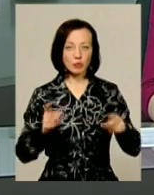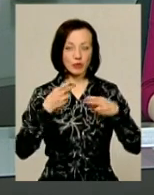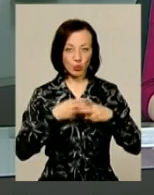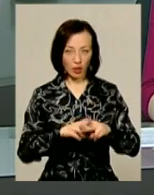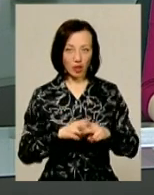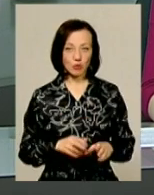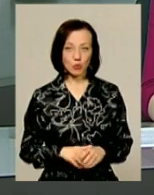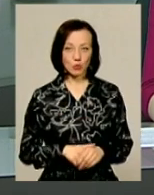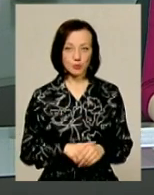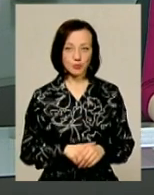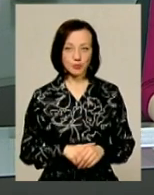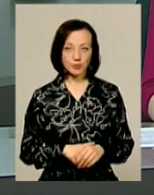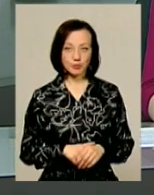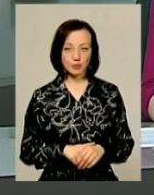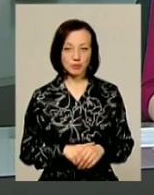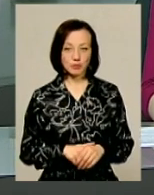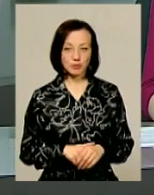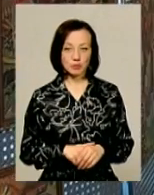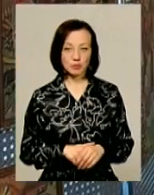технікою.